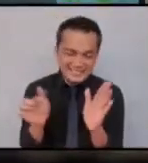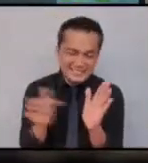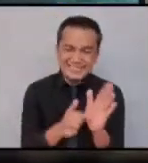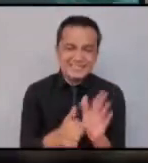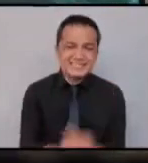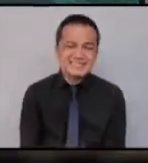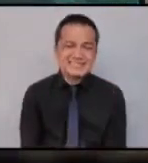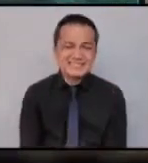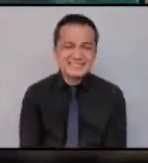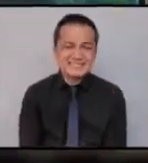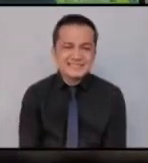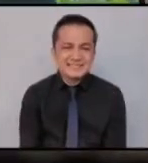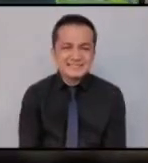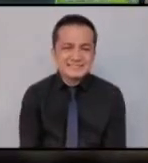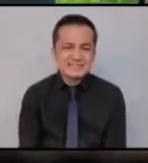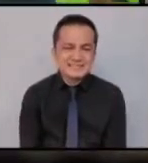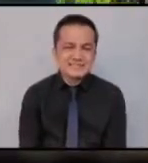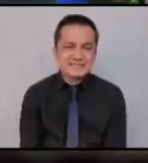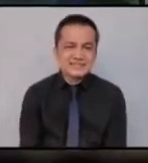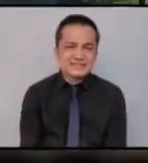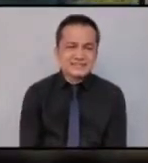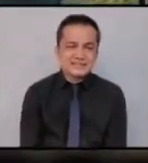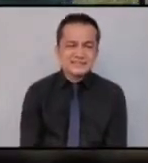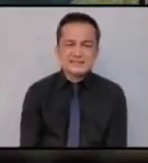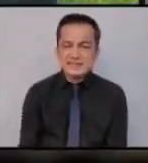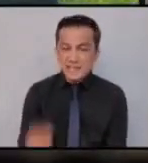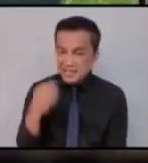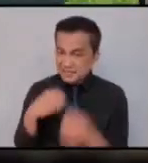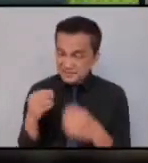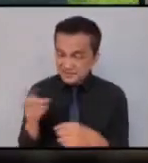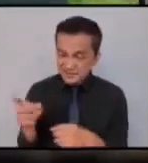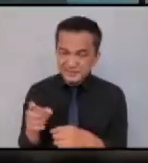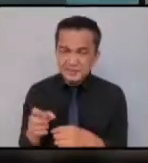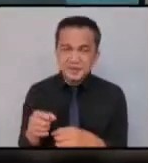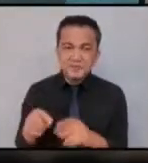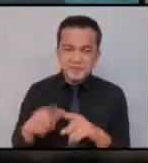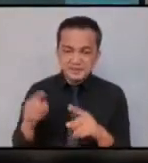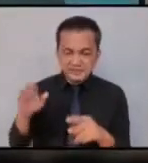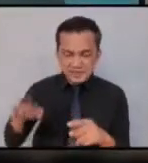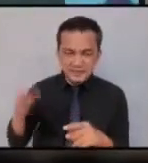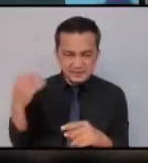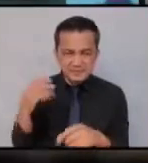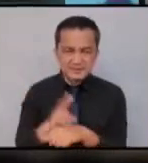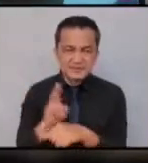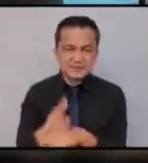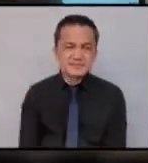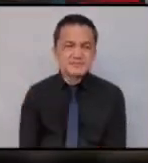Ako, nanghihinayang ako gamitin pang glue yun. Pero nung bata ako talaga, minsan yun ang gamit ko. Ayan na. Sige, perfect. Bilisan natin ng konti.